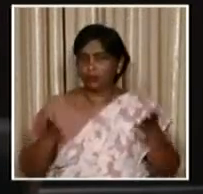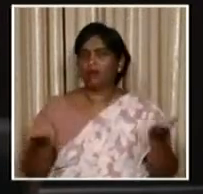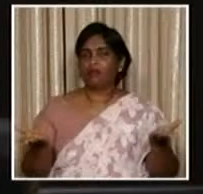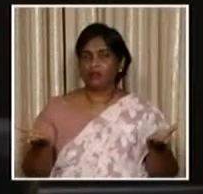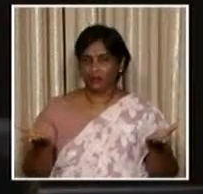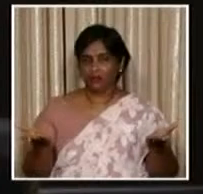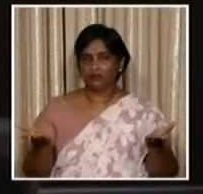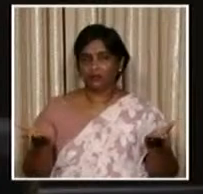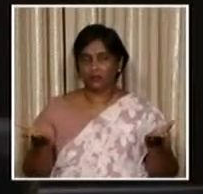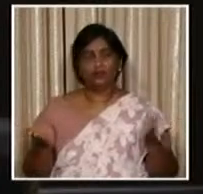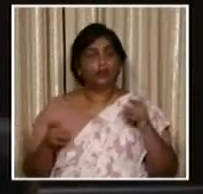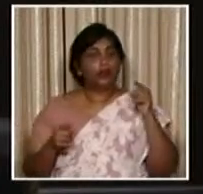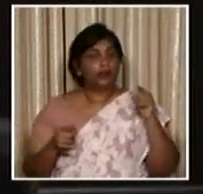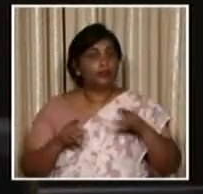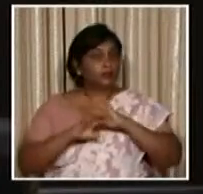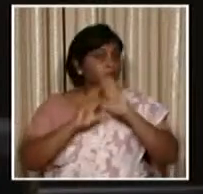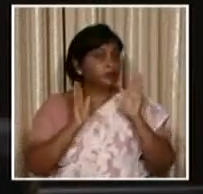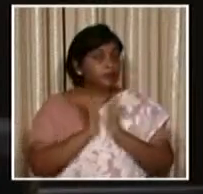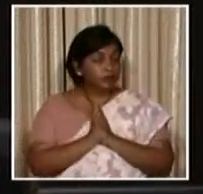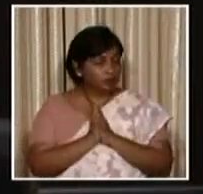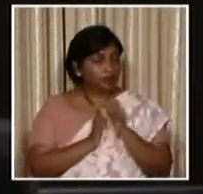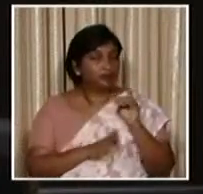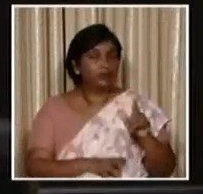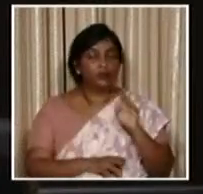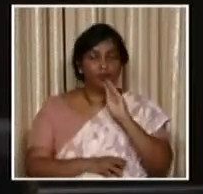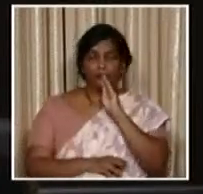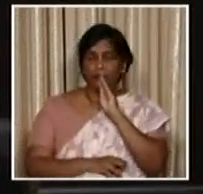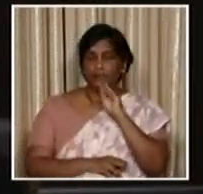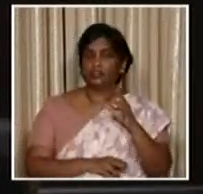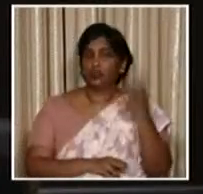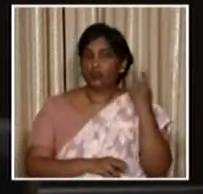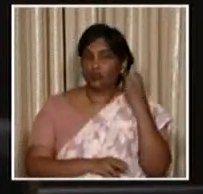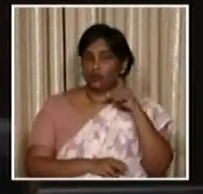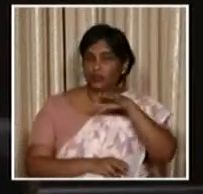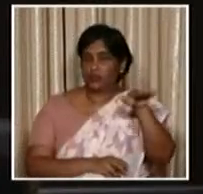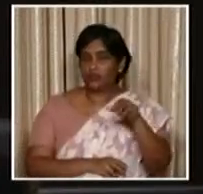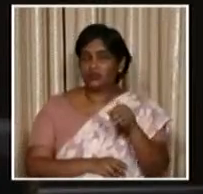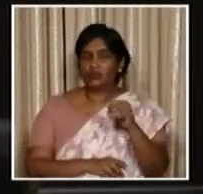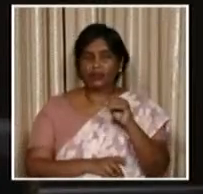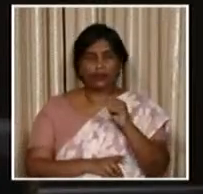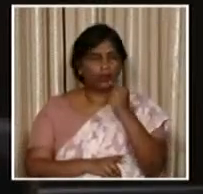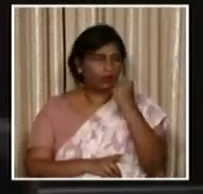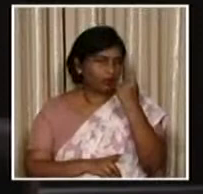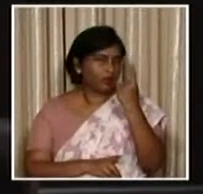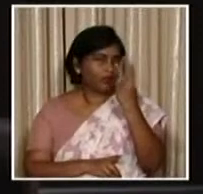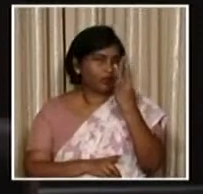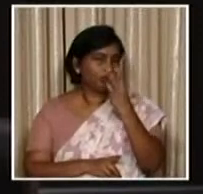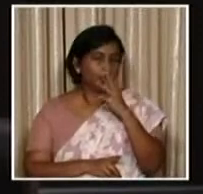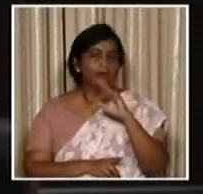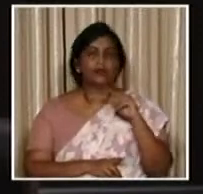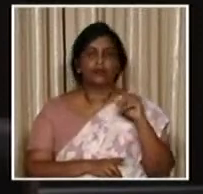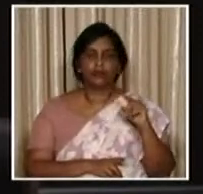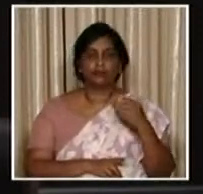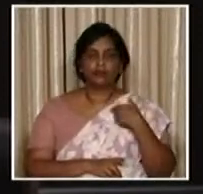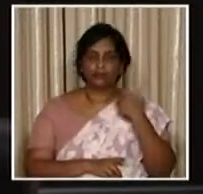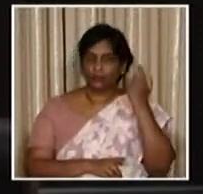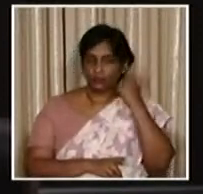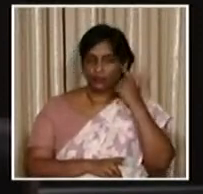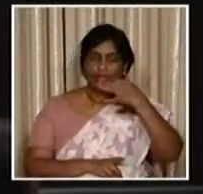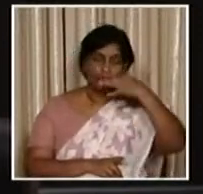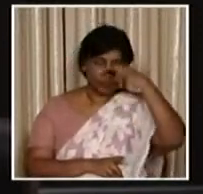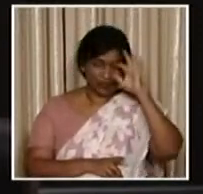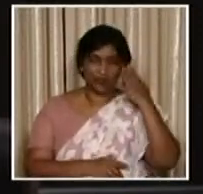ඉන්නවා ඒ ප්‍රමාණයෙන් යම්කිසි මුස්ලිම් ප්‍රජාවකෙන් බොහොම අතලොස්සක් දැන් අපි දන්නවා